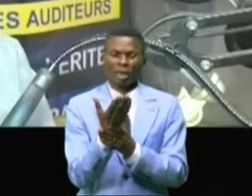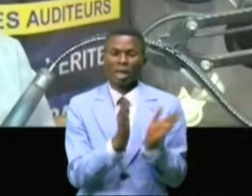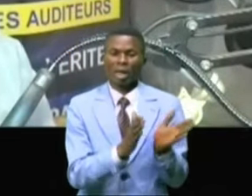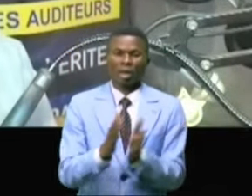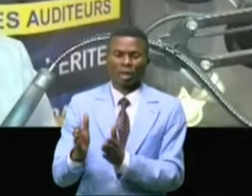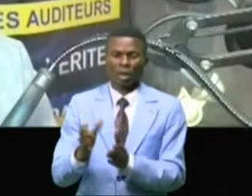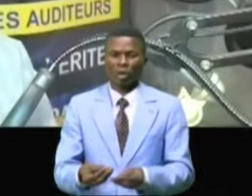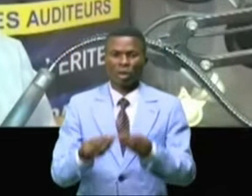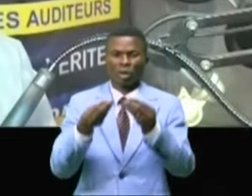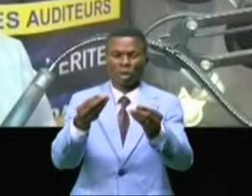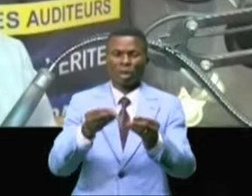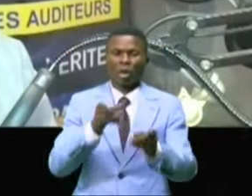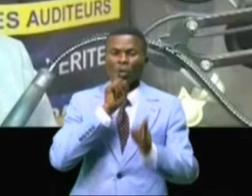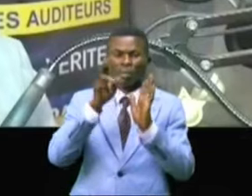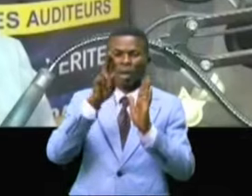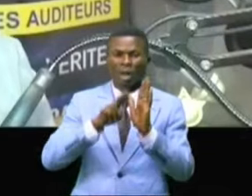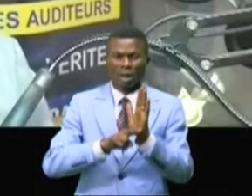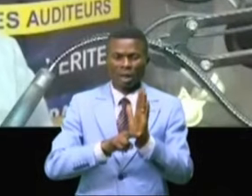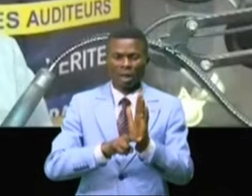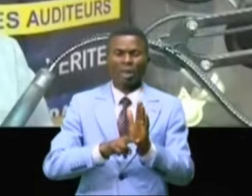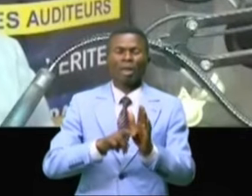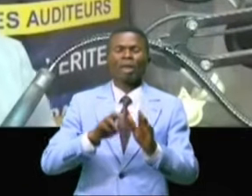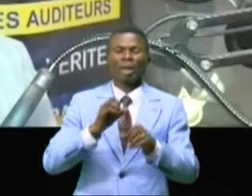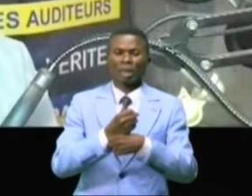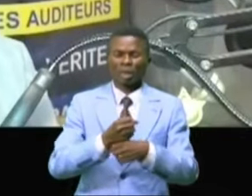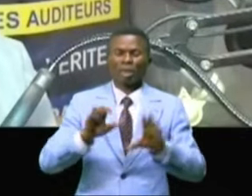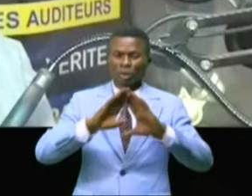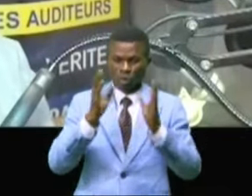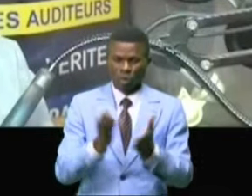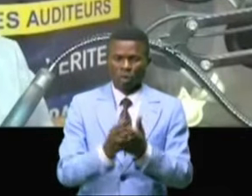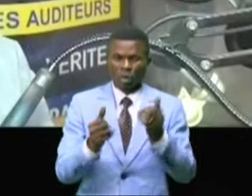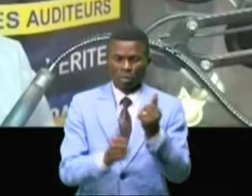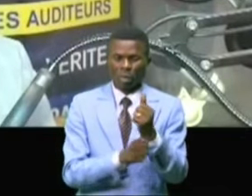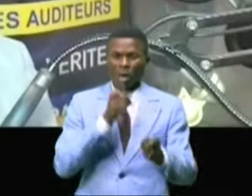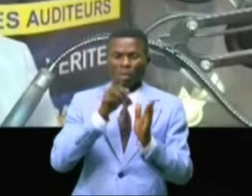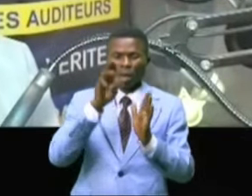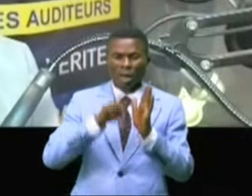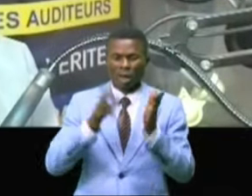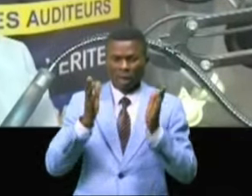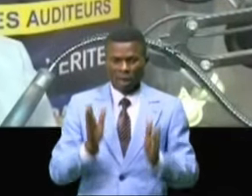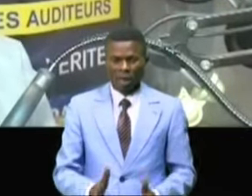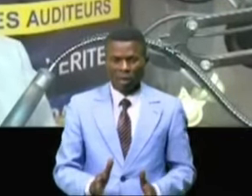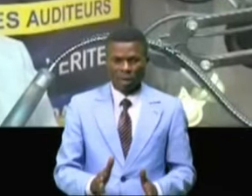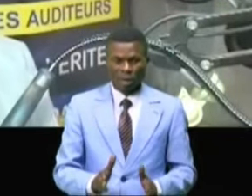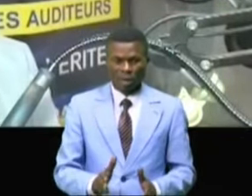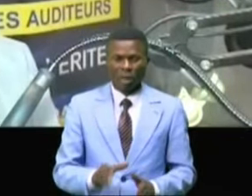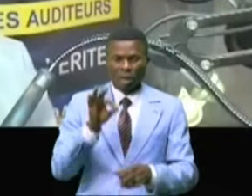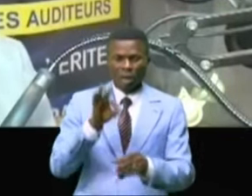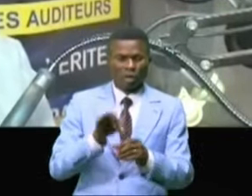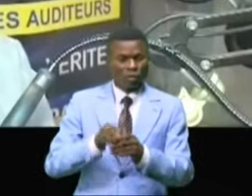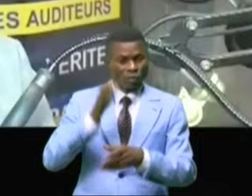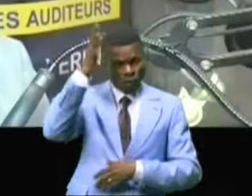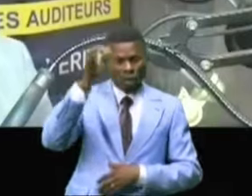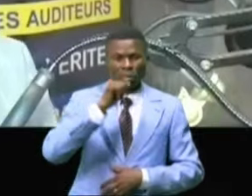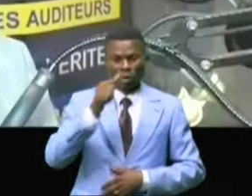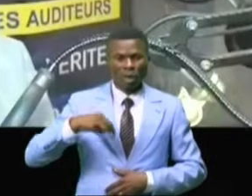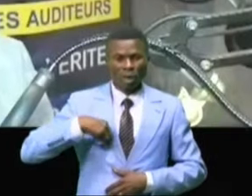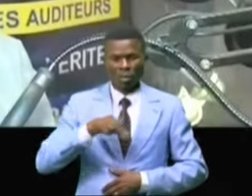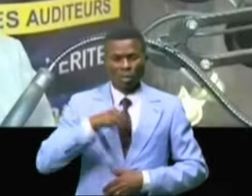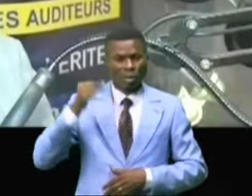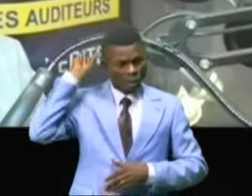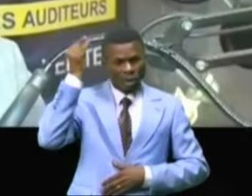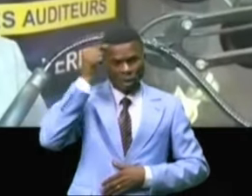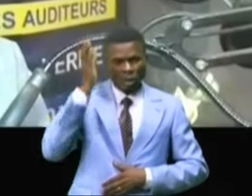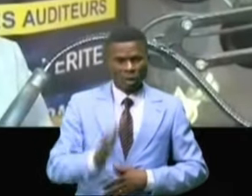de déposer au Parlement pour que désormais tous ceux qui sont parlementaires ne puissent plus être nommés membres du gouvernement